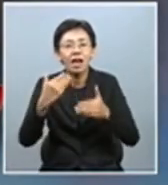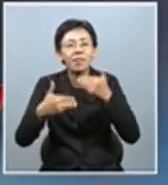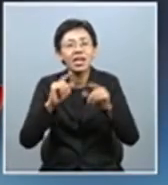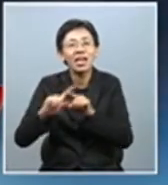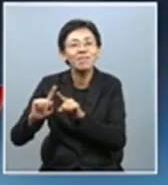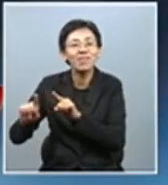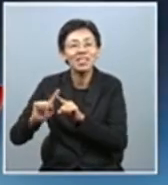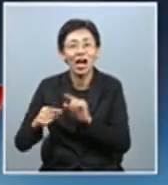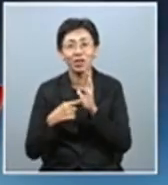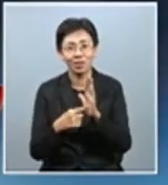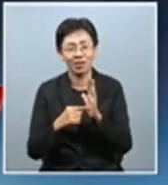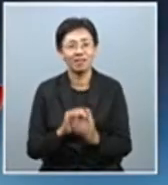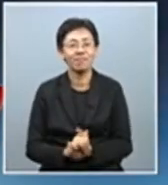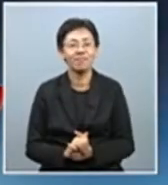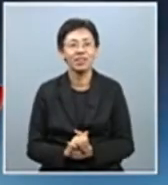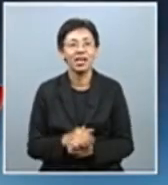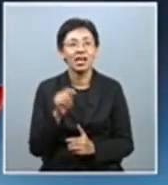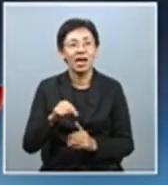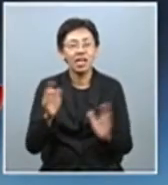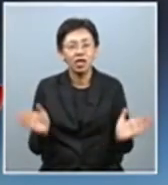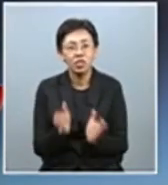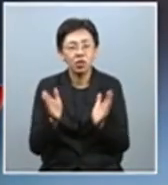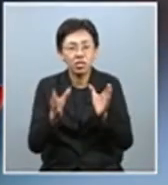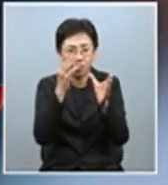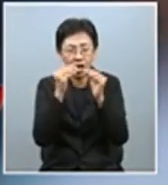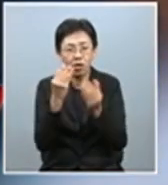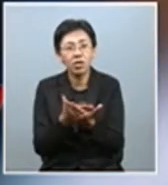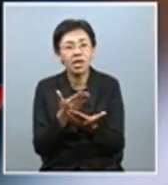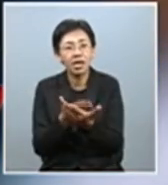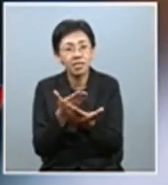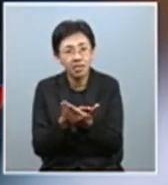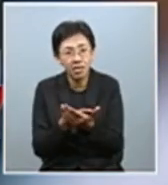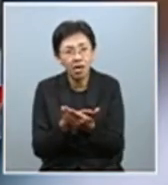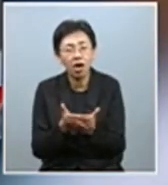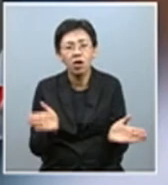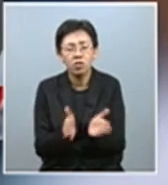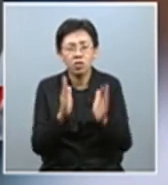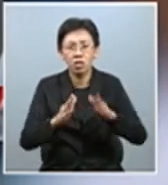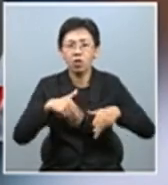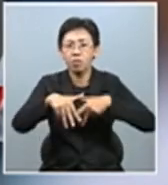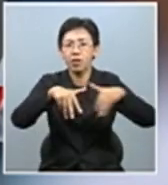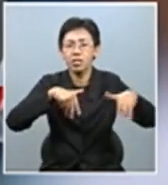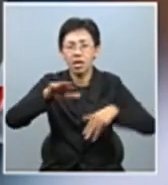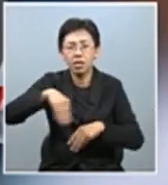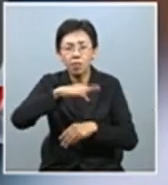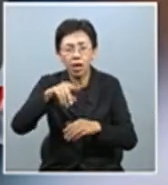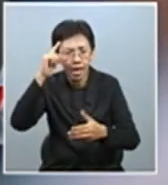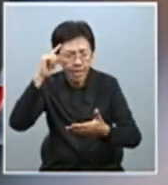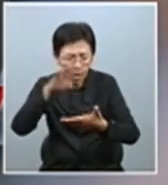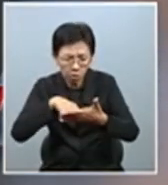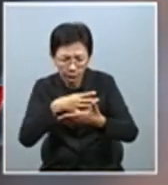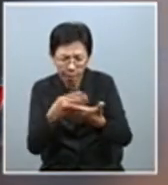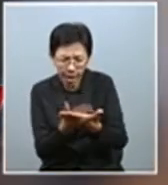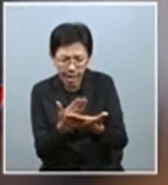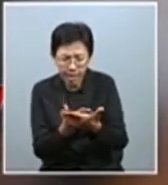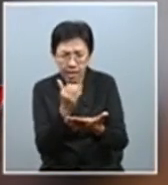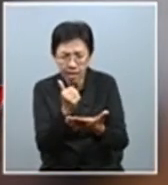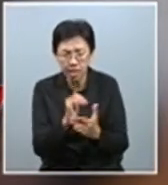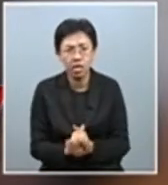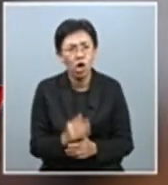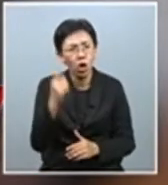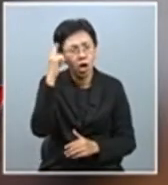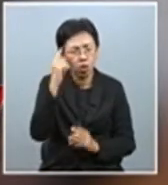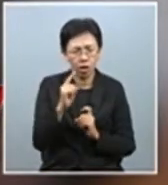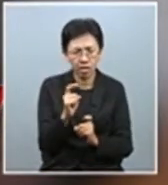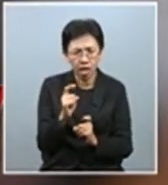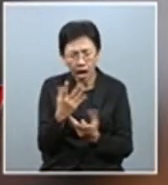ๆอย่างเช่นนิทรรศการส่งเสริมความรู้ทางด้านการเงินที่มุ่งส่งเสริมให้ประชาชนมีการวางแผนการเงินที่ดีเข้าใจความเสี่ยง